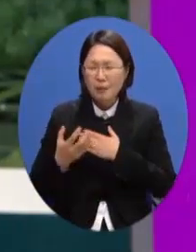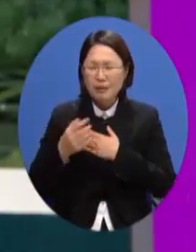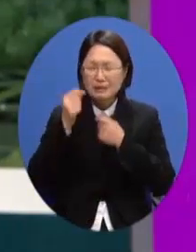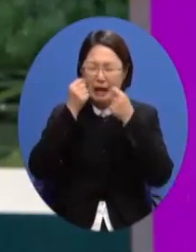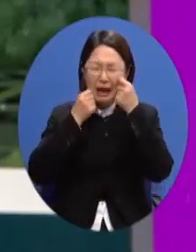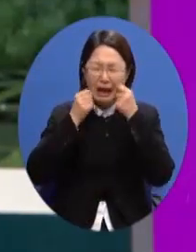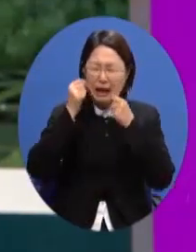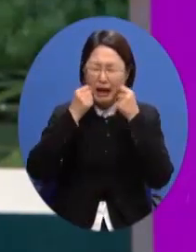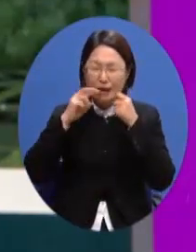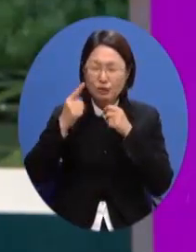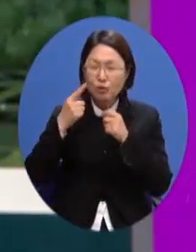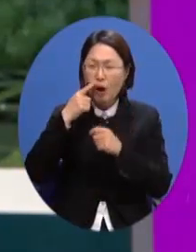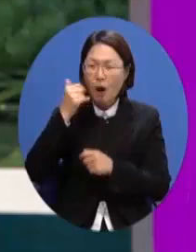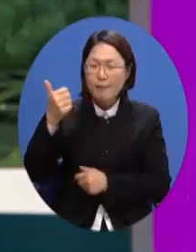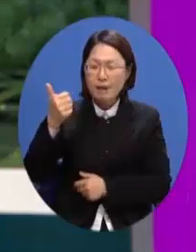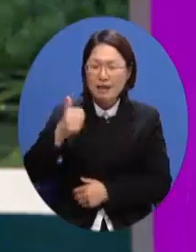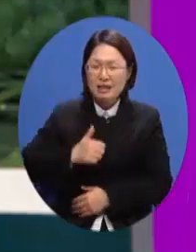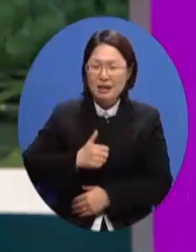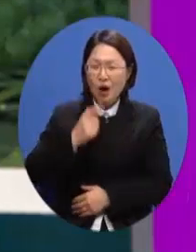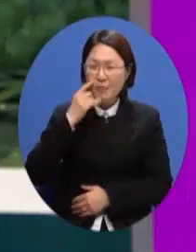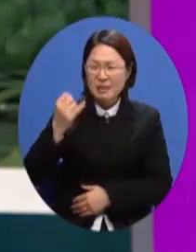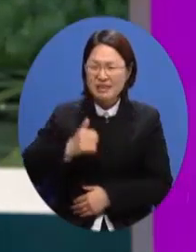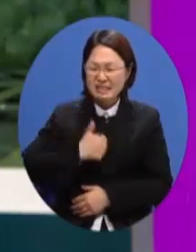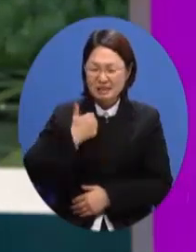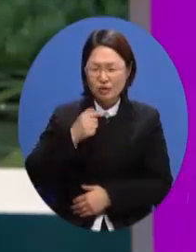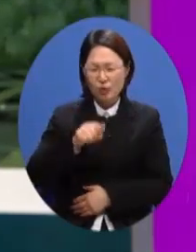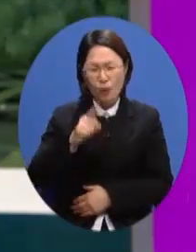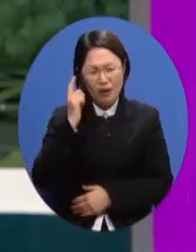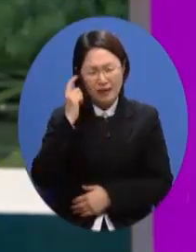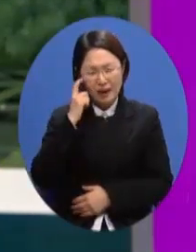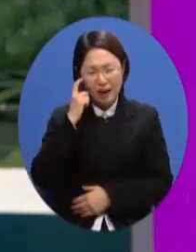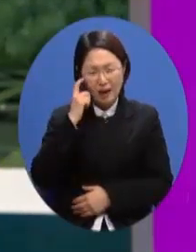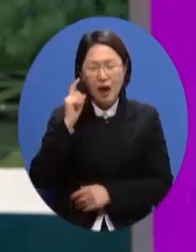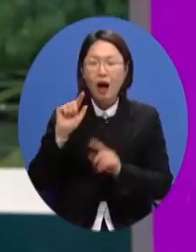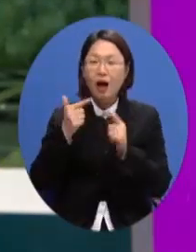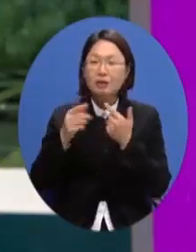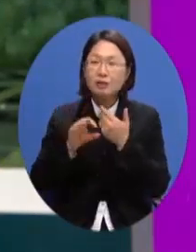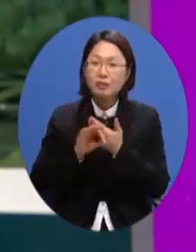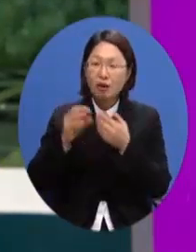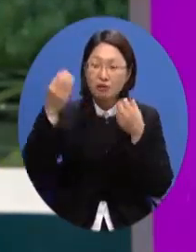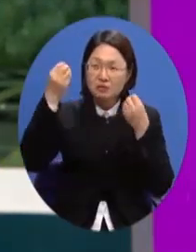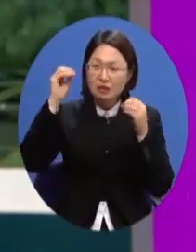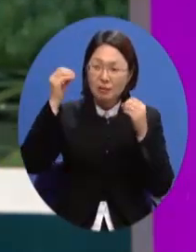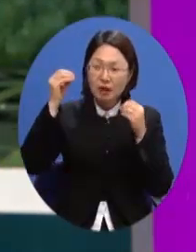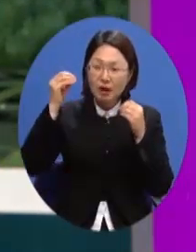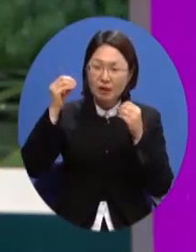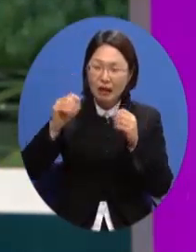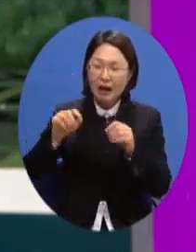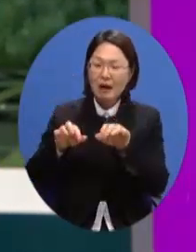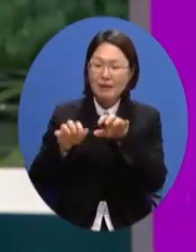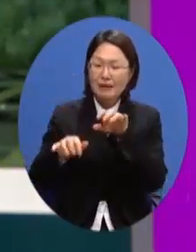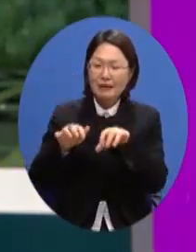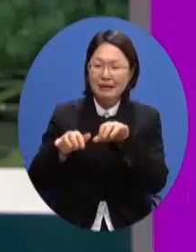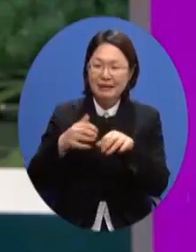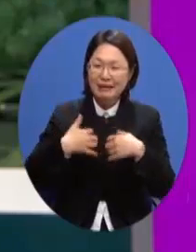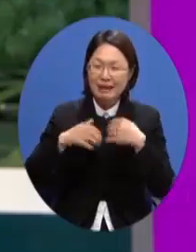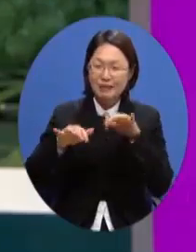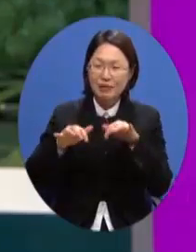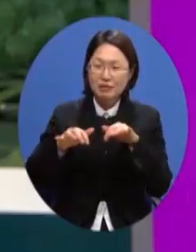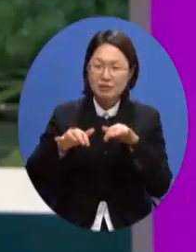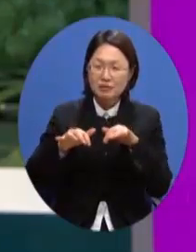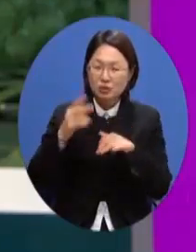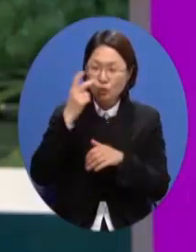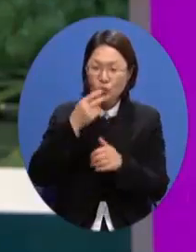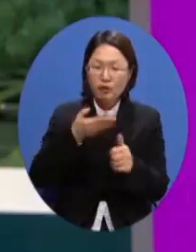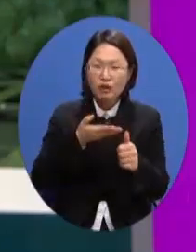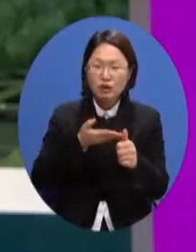울었는데도 엄마가 막 신경질 나면서 아, 왜 그래 얘는? 하거나 혹은 드라마나 게임하느라고 아이를 돌보지 못하게